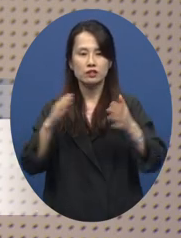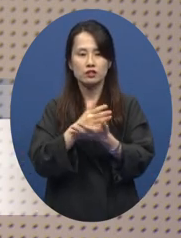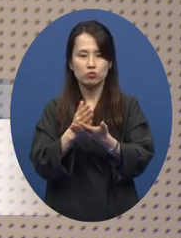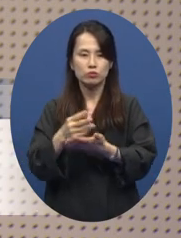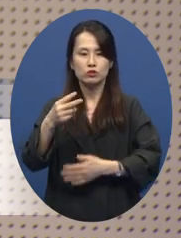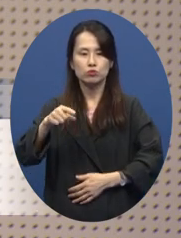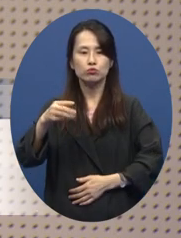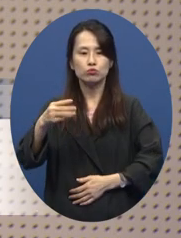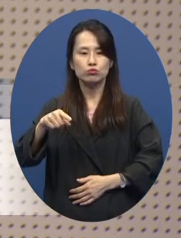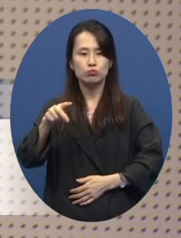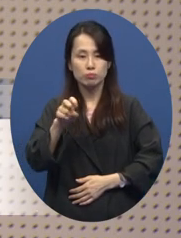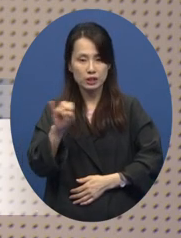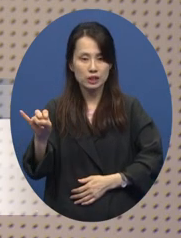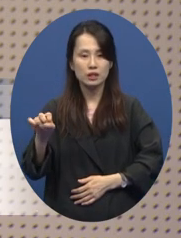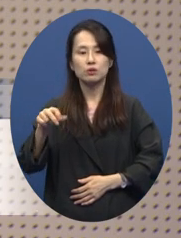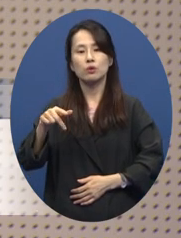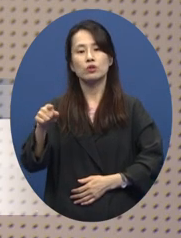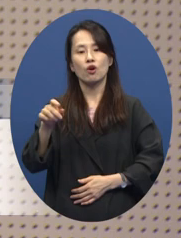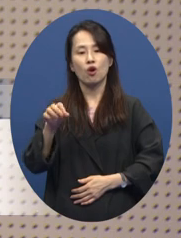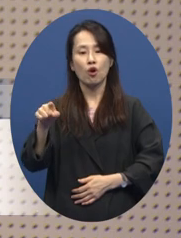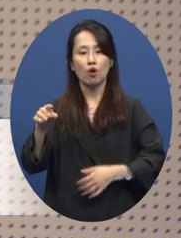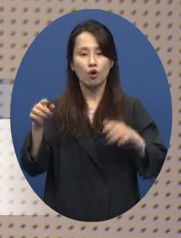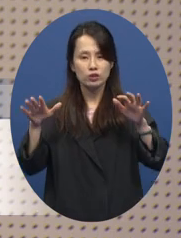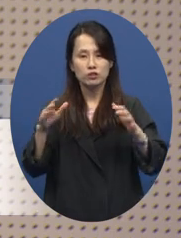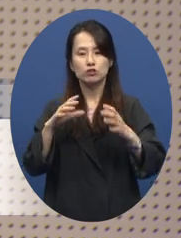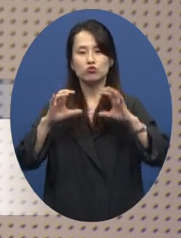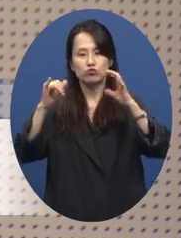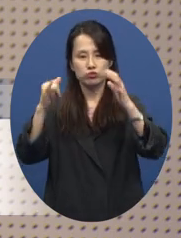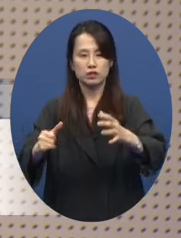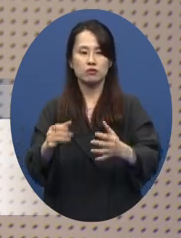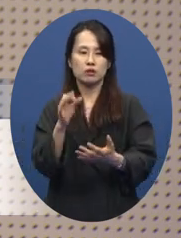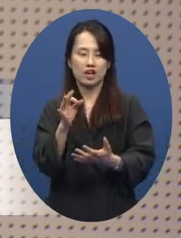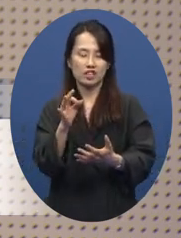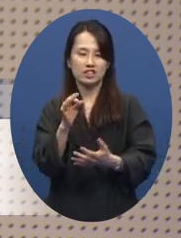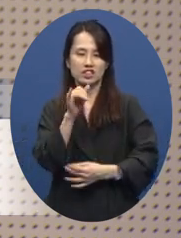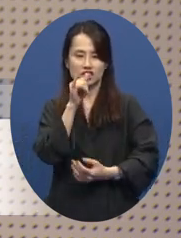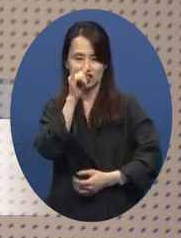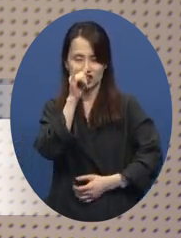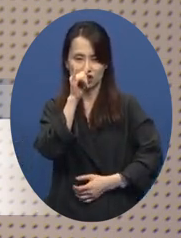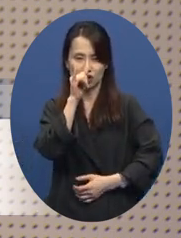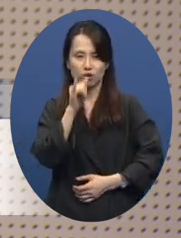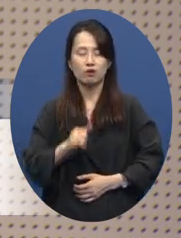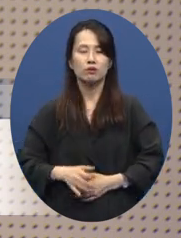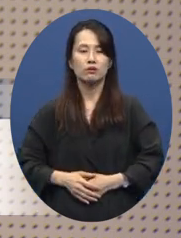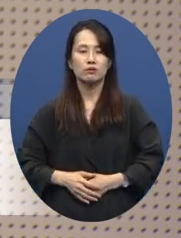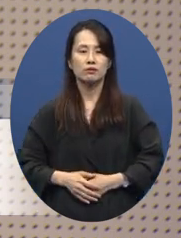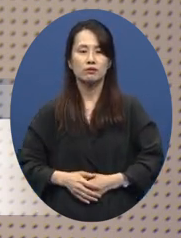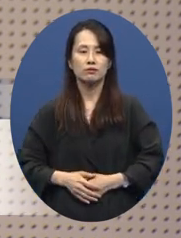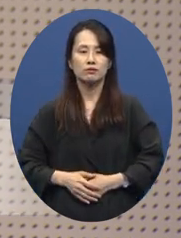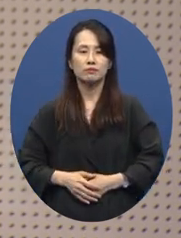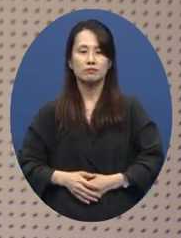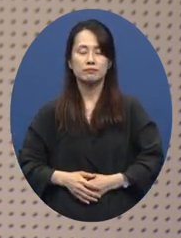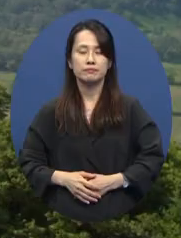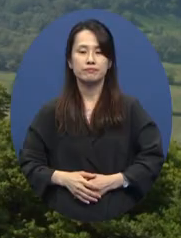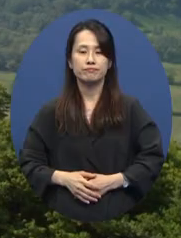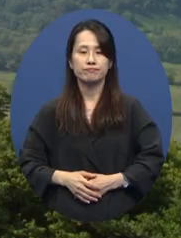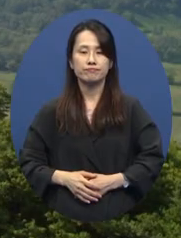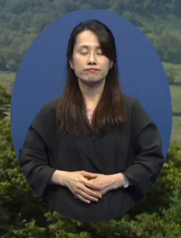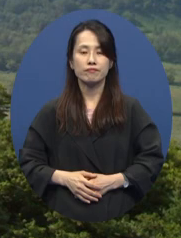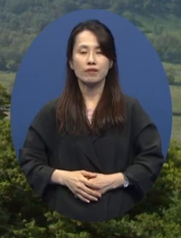경우에는 두루미나 특히 저어새 같은 거는 국제적으로 그 가치를 주장을 해도 좋을 것